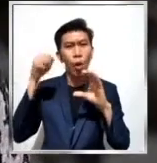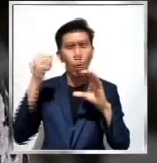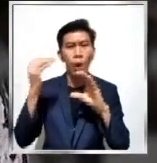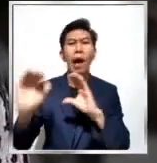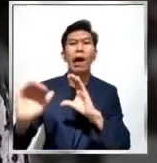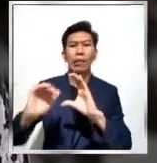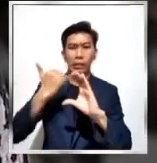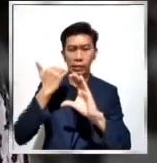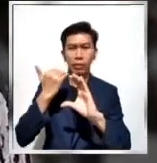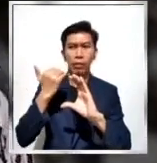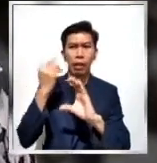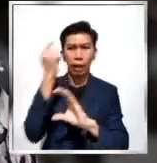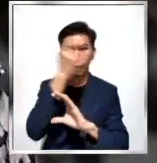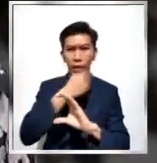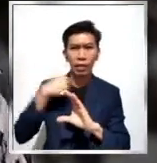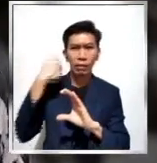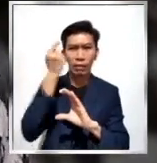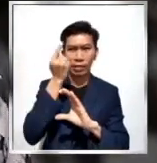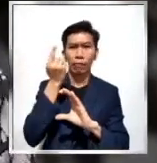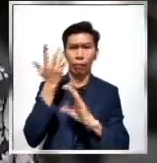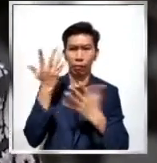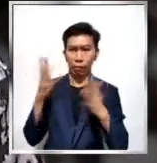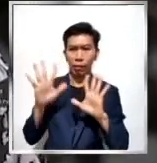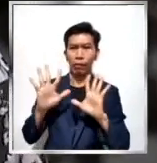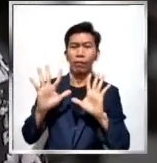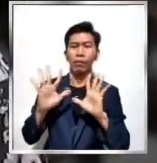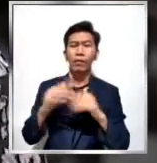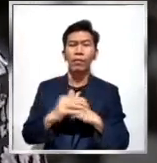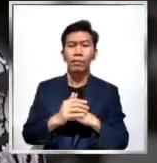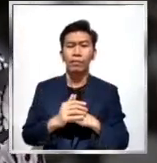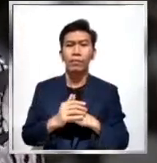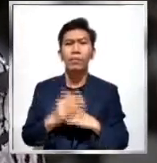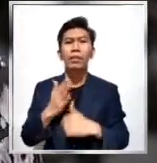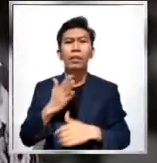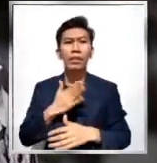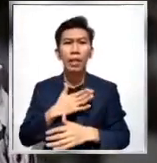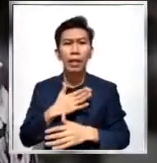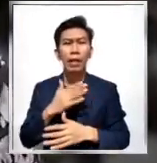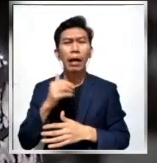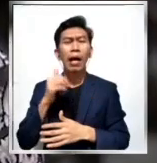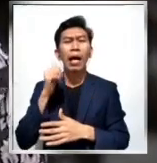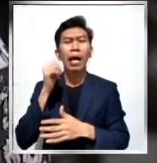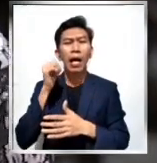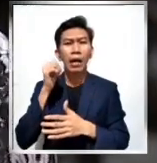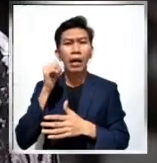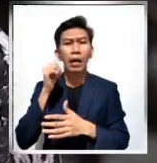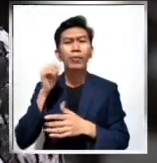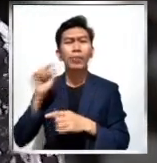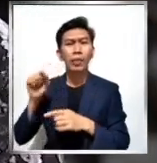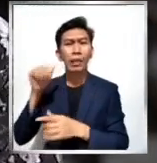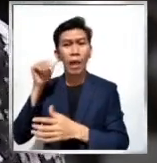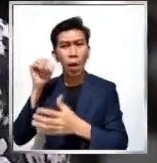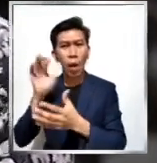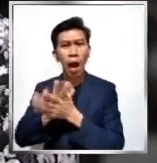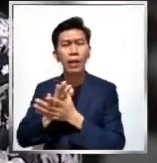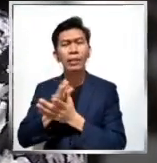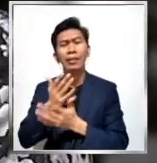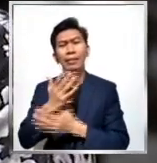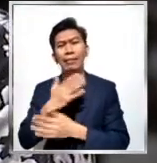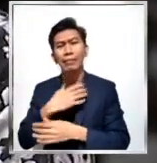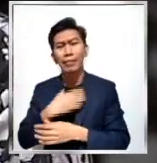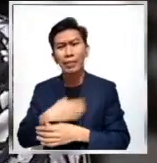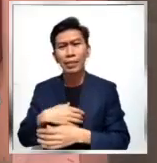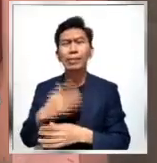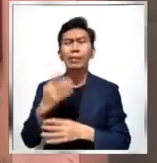Ang kahilingan namin na akong asawa, makita ko man lamang siya sa huling sandali na kanyang